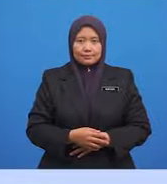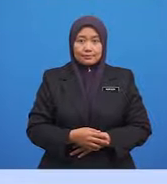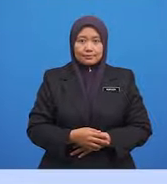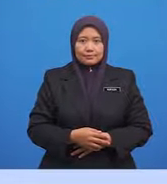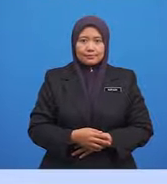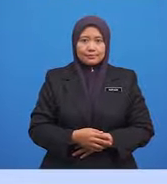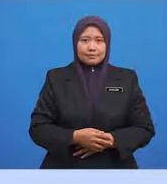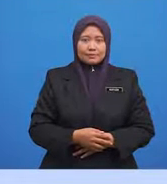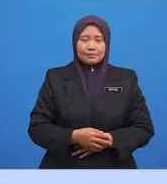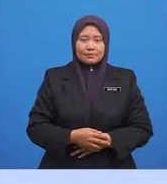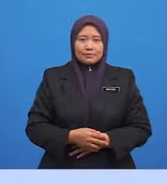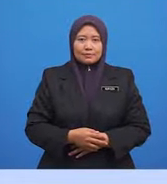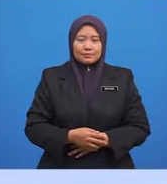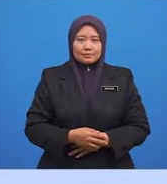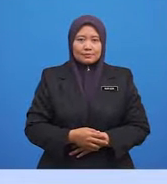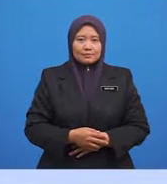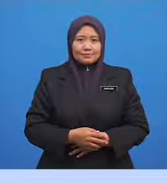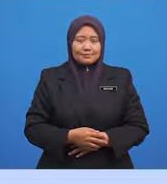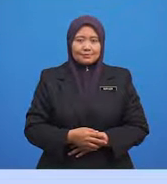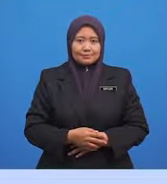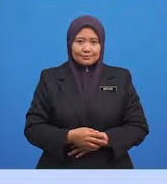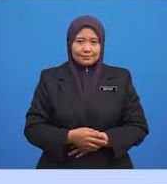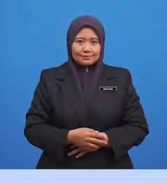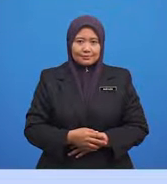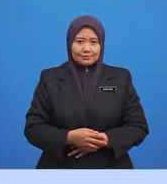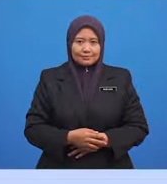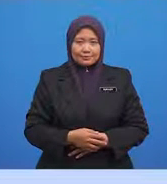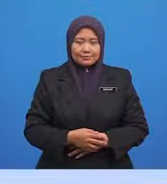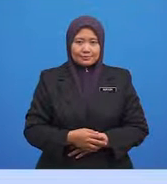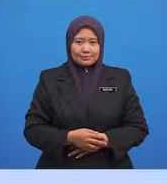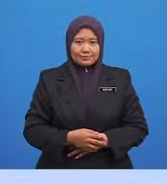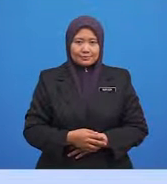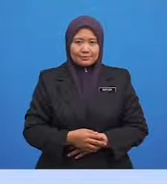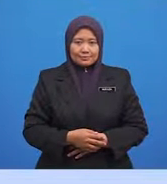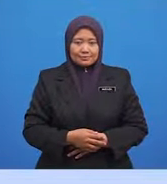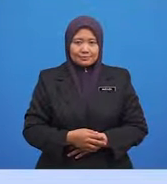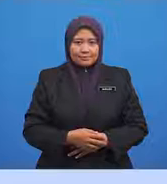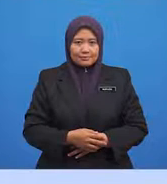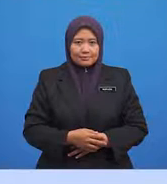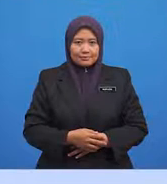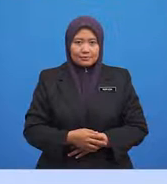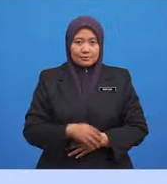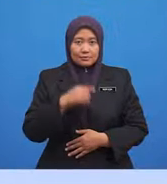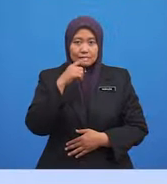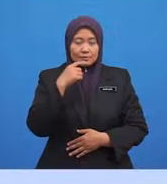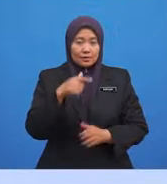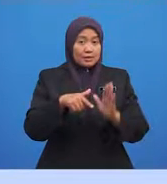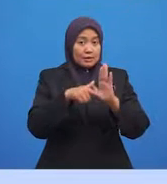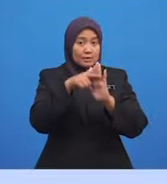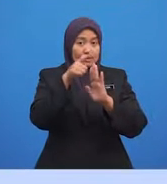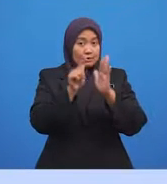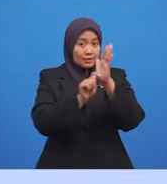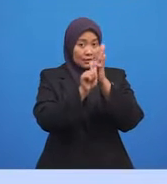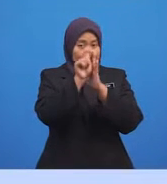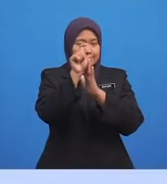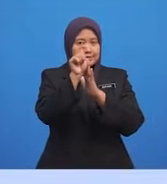Apa? Senangnya soalan cikgu. Kalau begitu, siapa yang lebih tinggi antara mereka